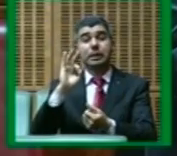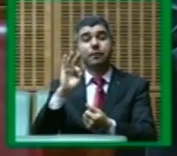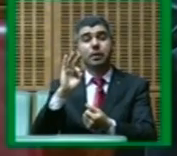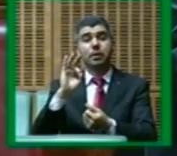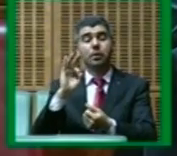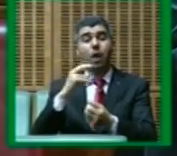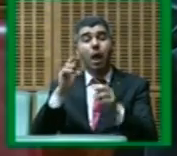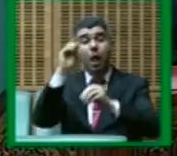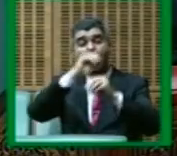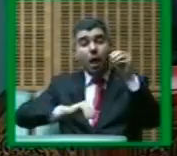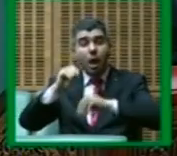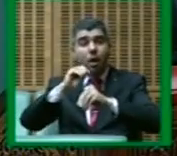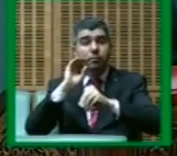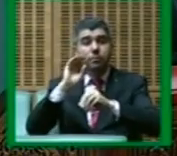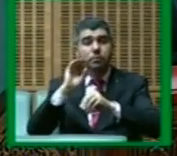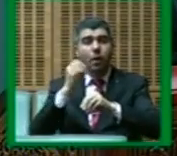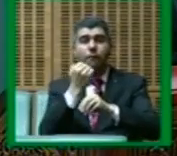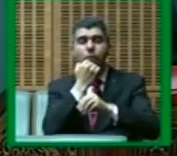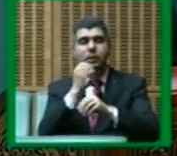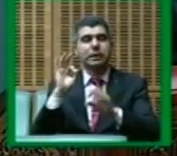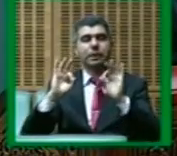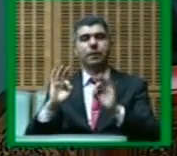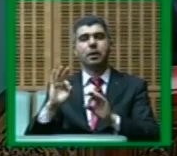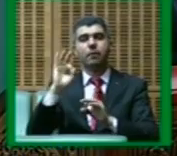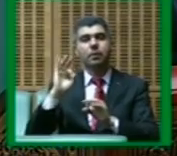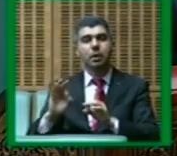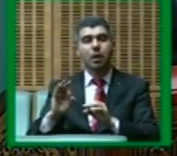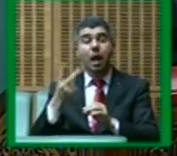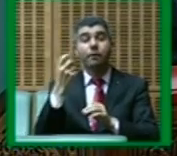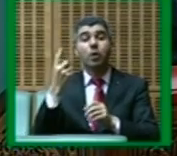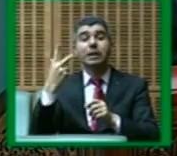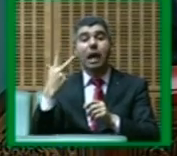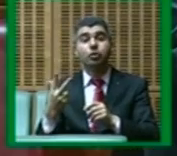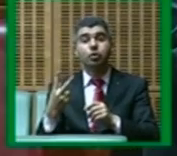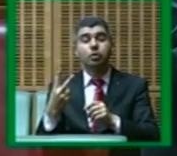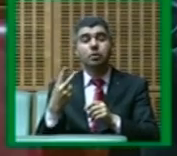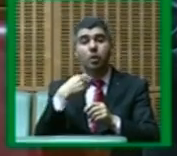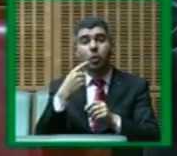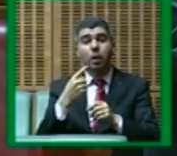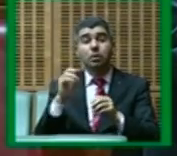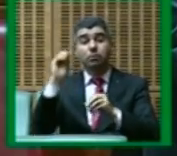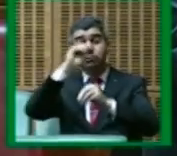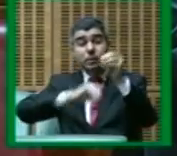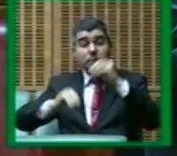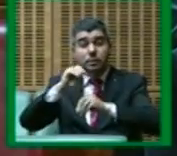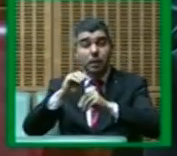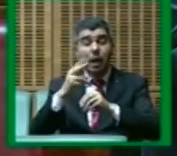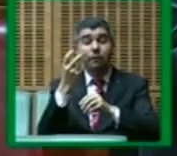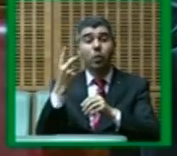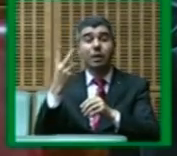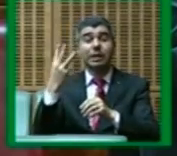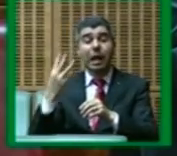أوديت تدقيق، 2012 حوالي 19، 73 تدقيق في 2013،